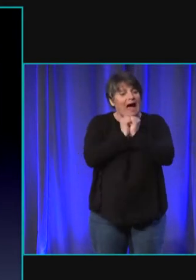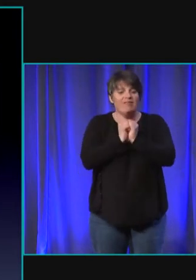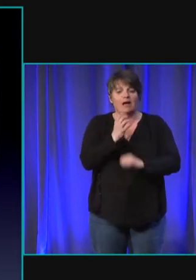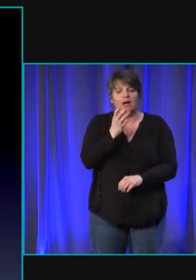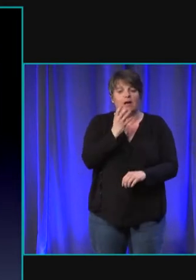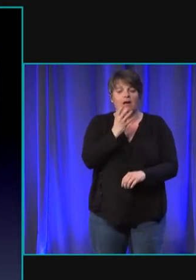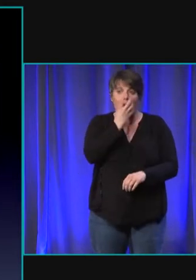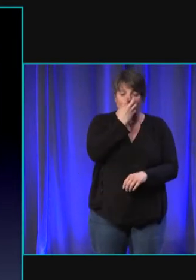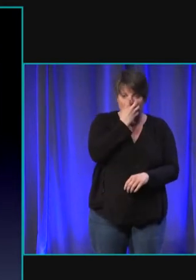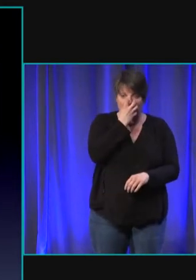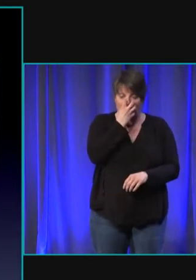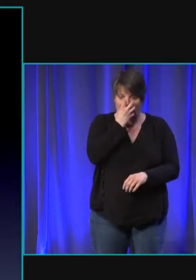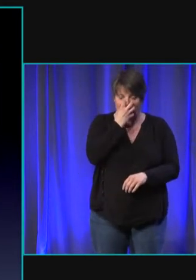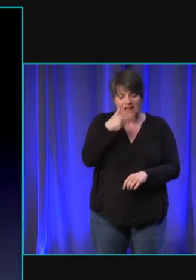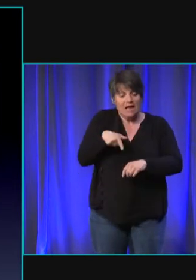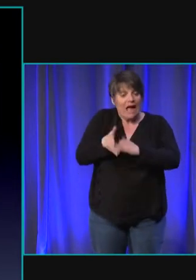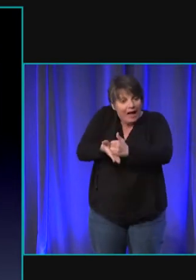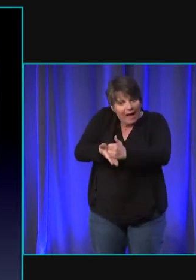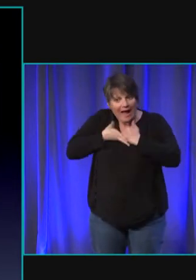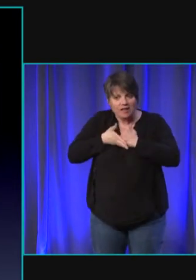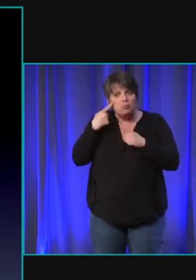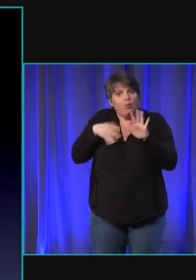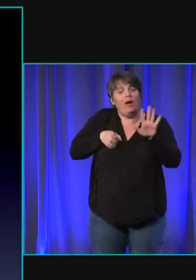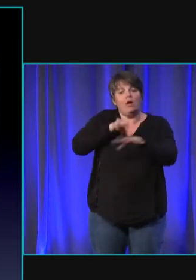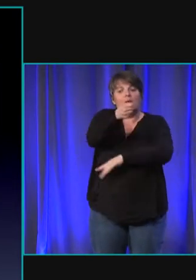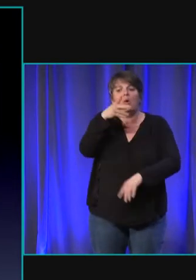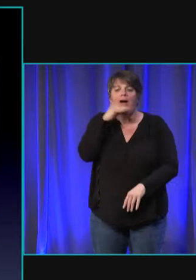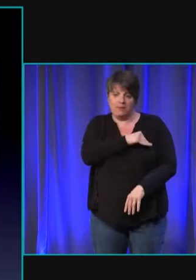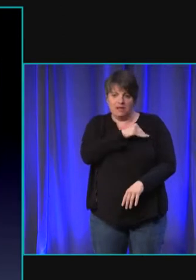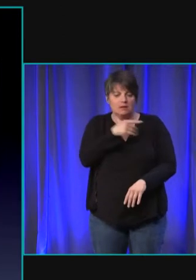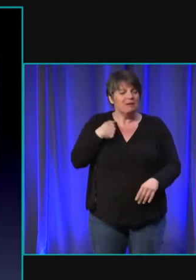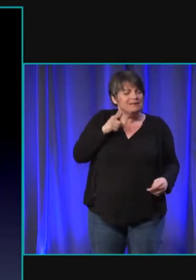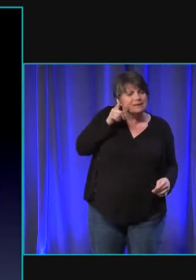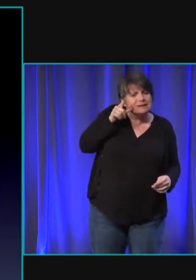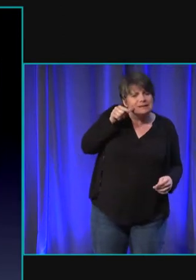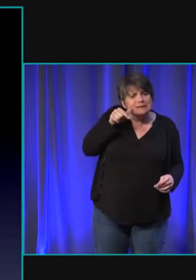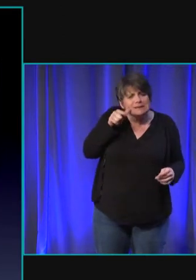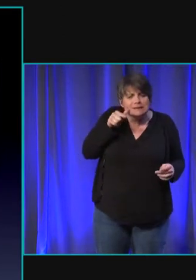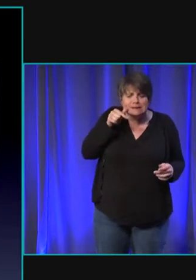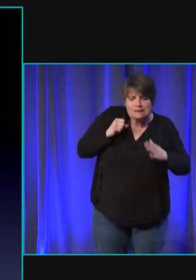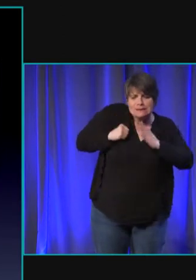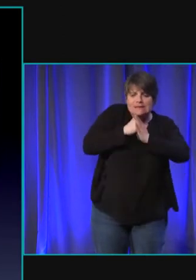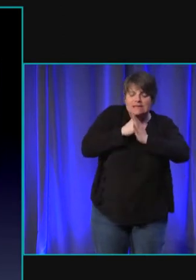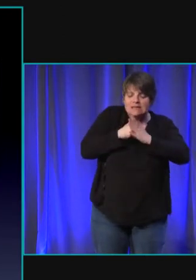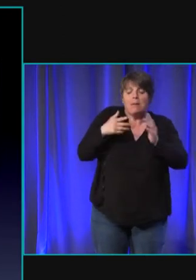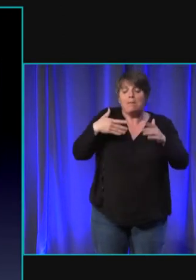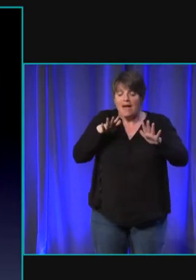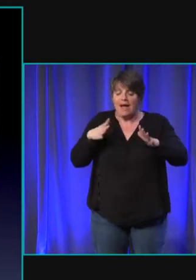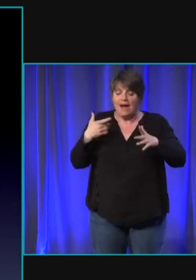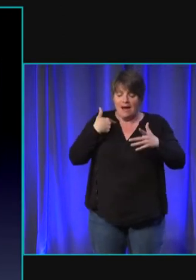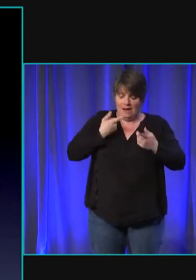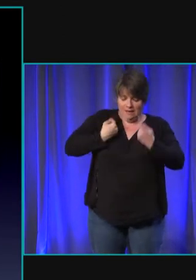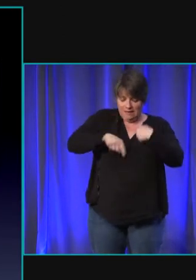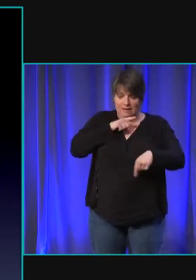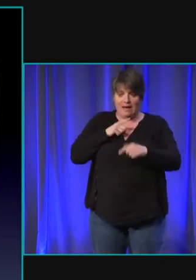ses métabolismes anaérobies, ça va lui permettre finalement de récupérer plus rapidement des efforts intenses. Alors, je m'explique.